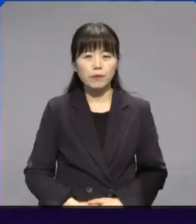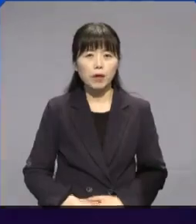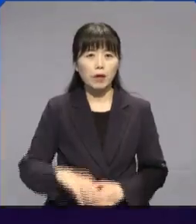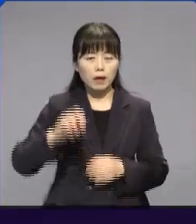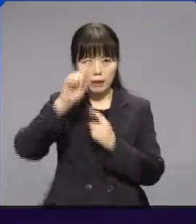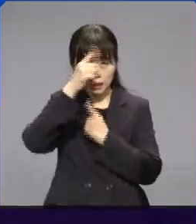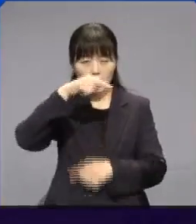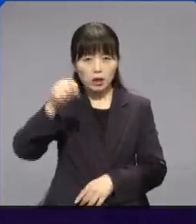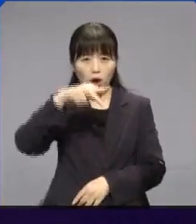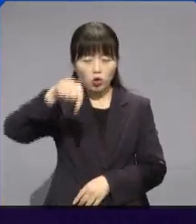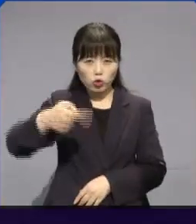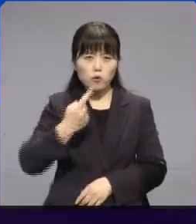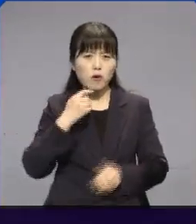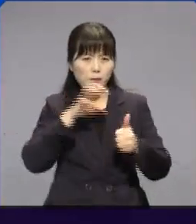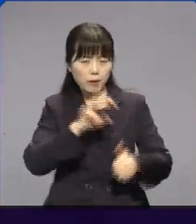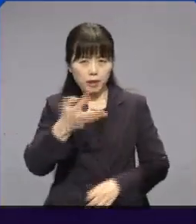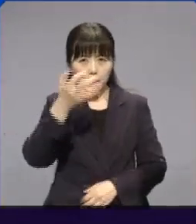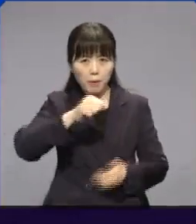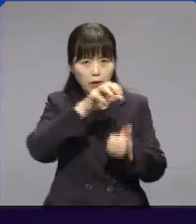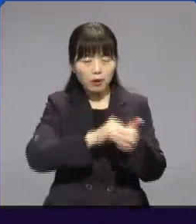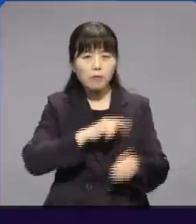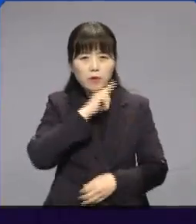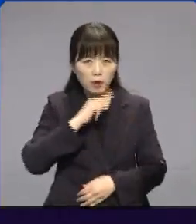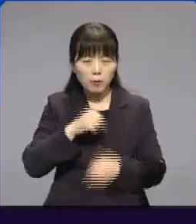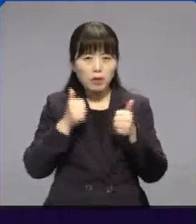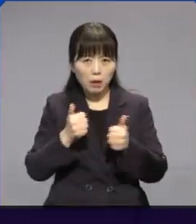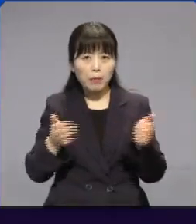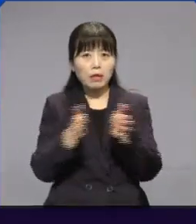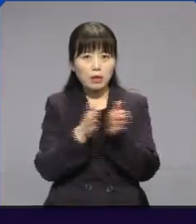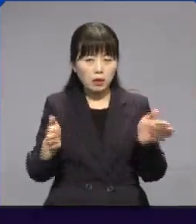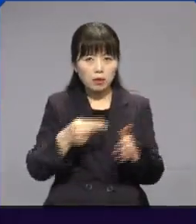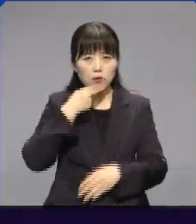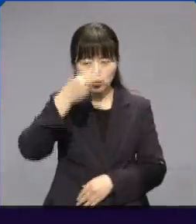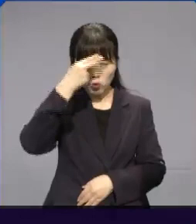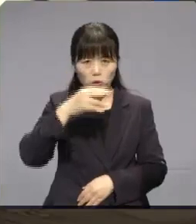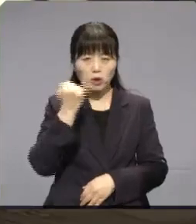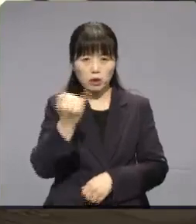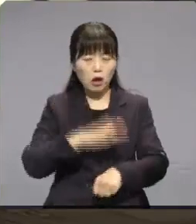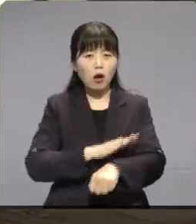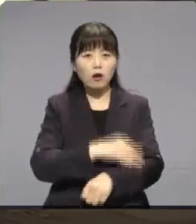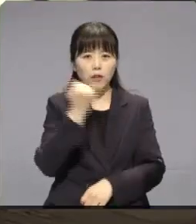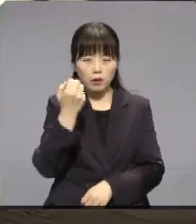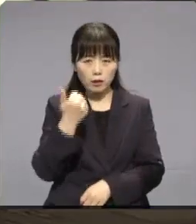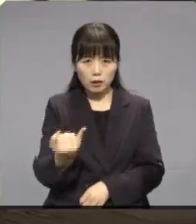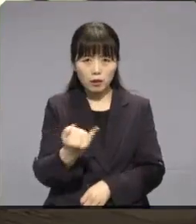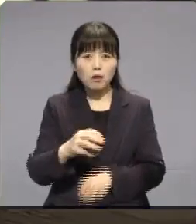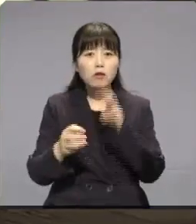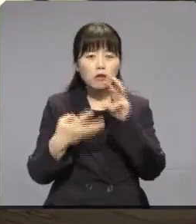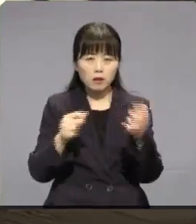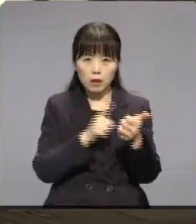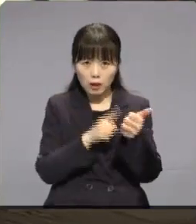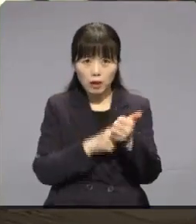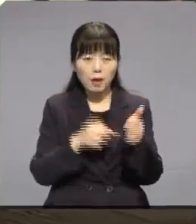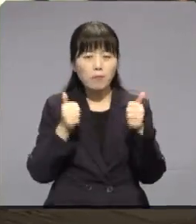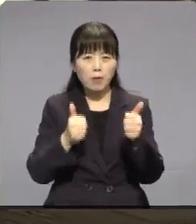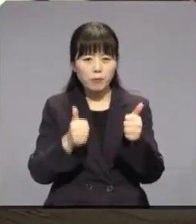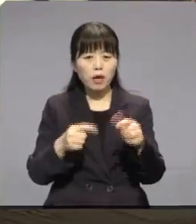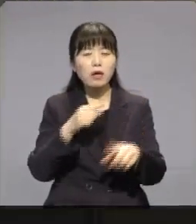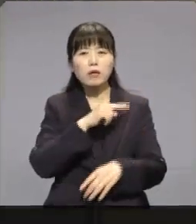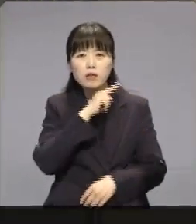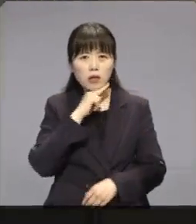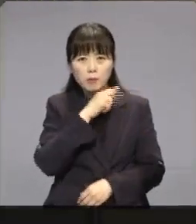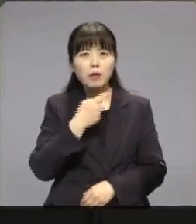배우 이성균 씨를 협박해 3억원을 뜯은 혐의로 재판에 넘겨진 유흥업소 여실장 30살 씨가 법정에서